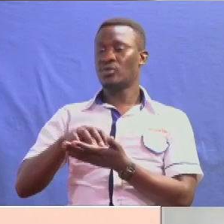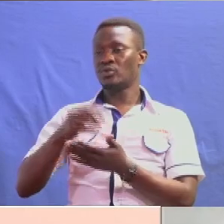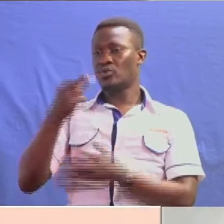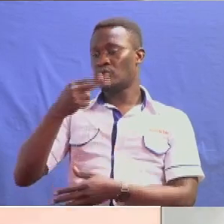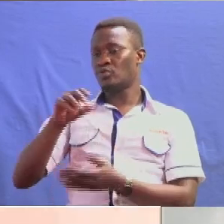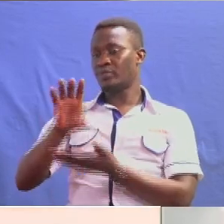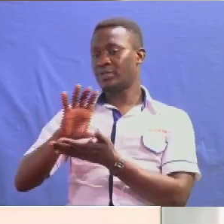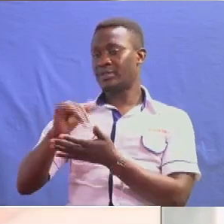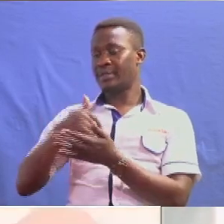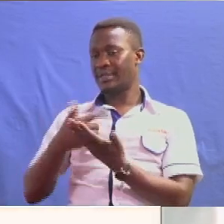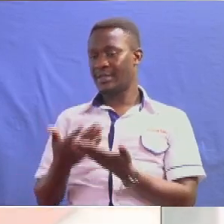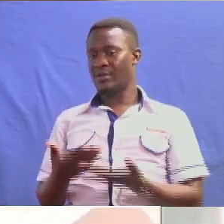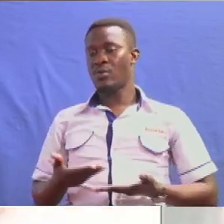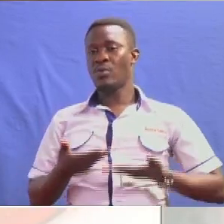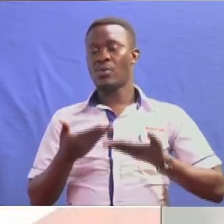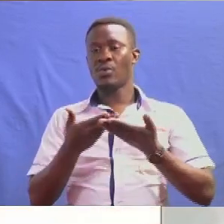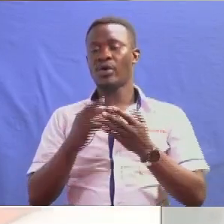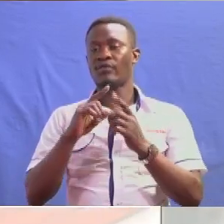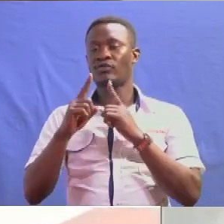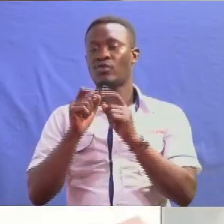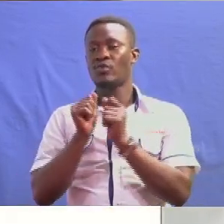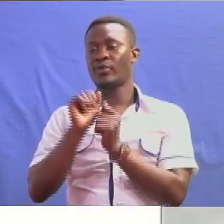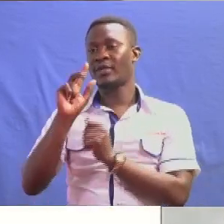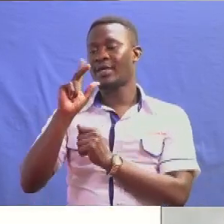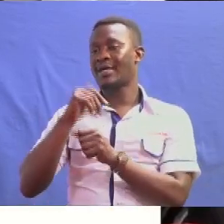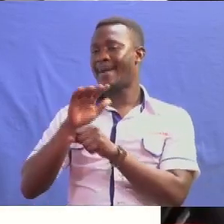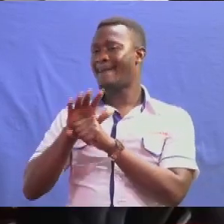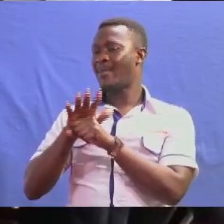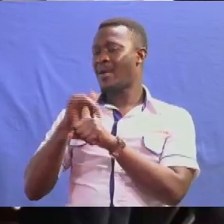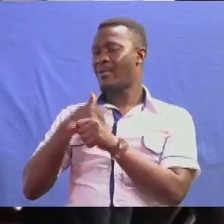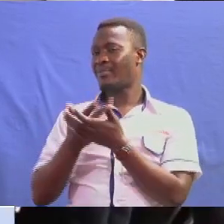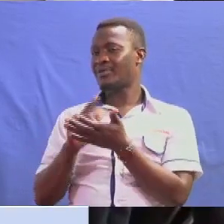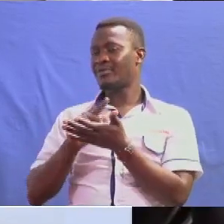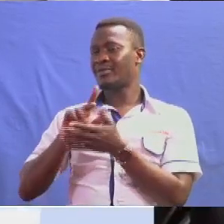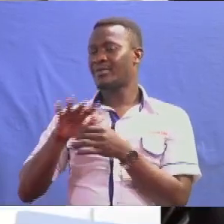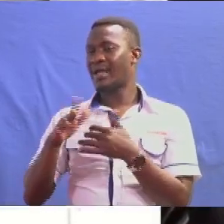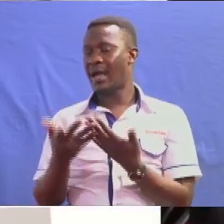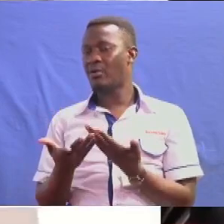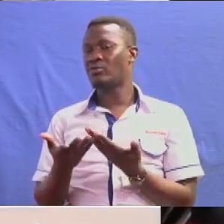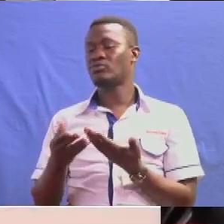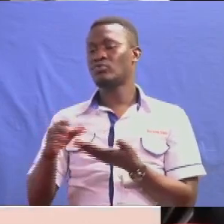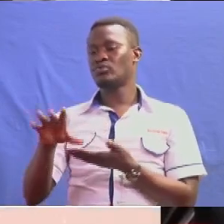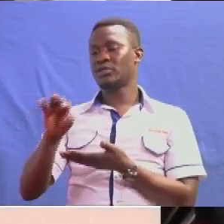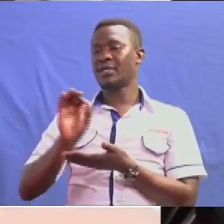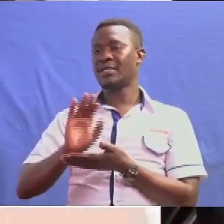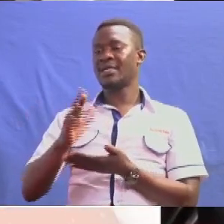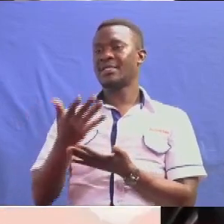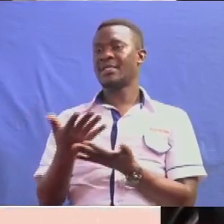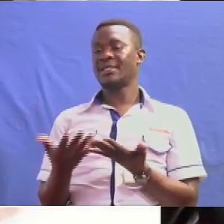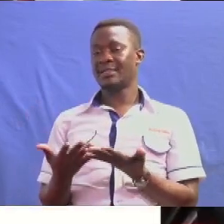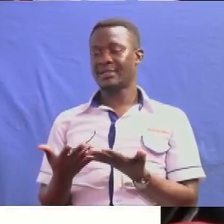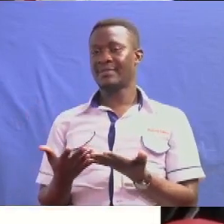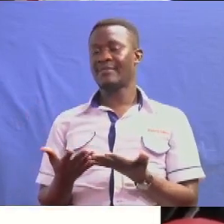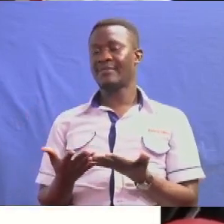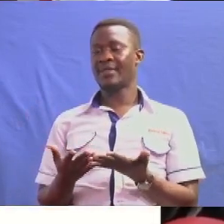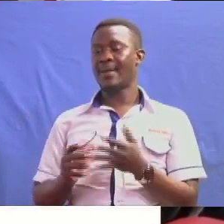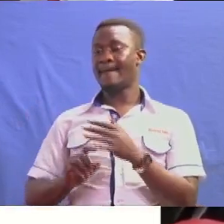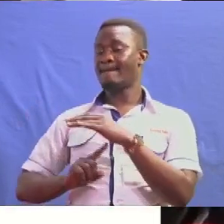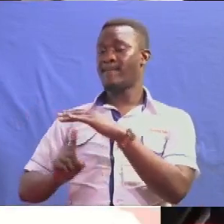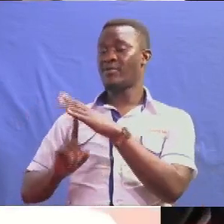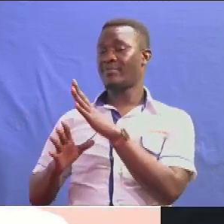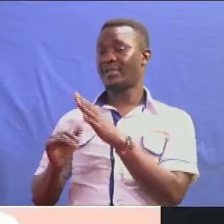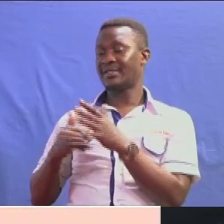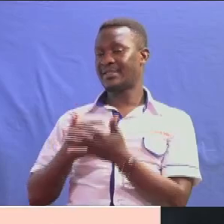Center za kuwasiliana na Wakenya, wengi bado hawajajibu au kukusanya hati zao. Na kwa hivyo, Waziri Justin